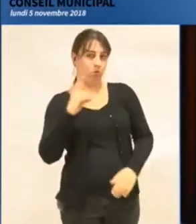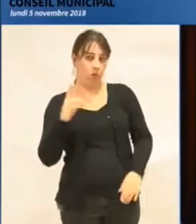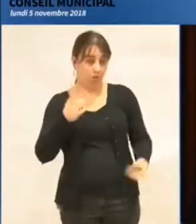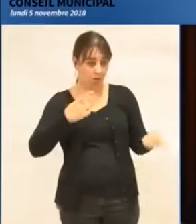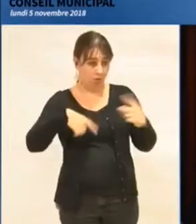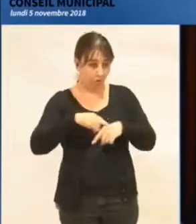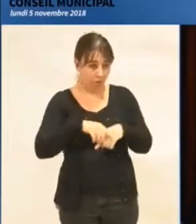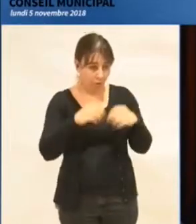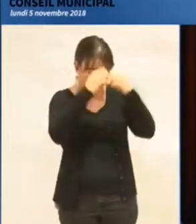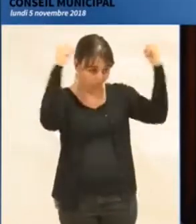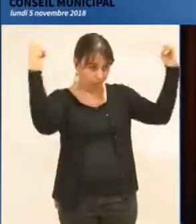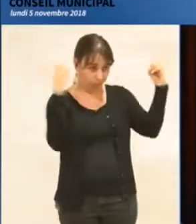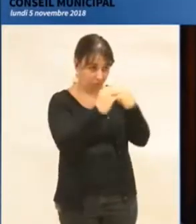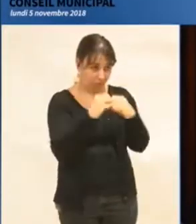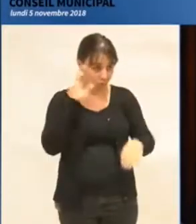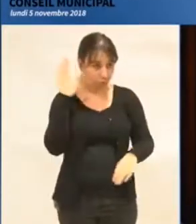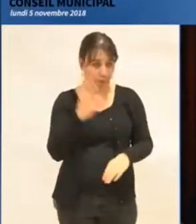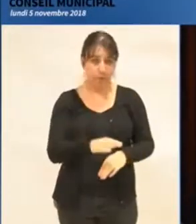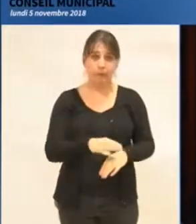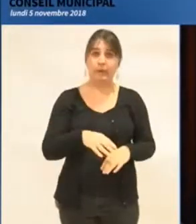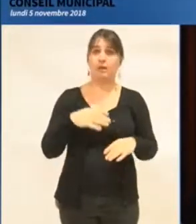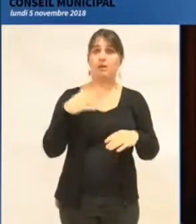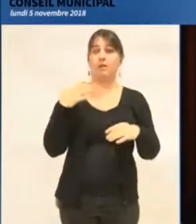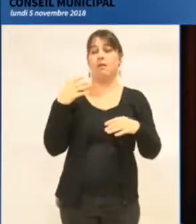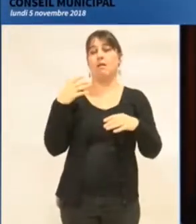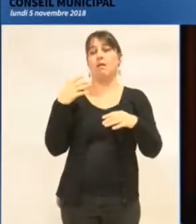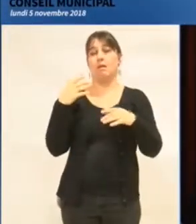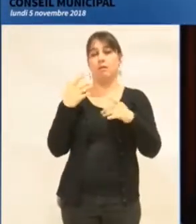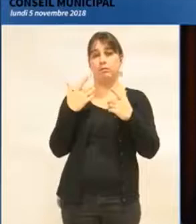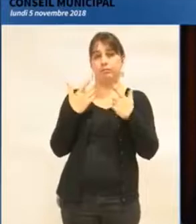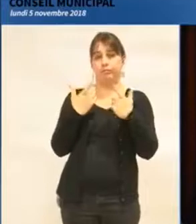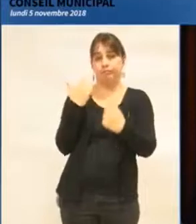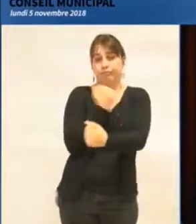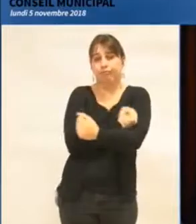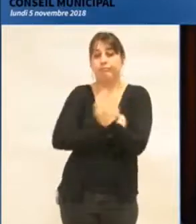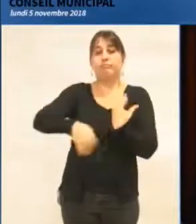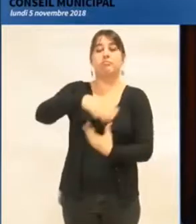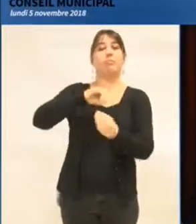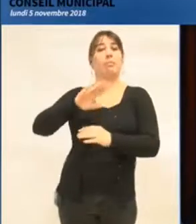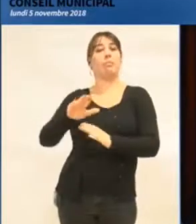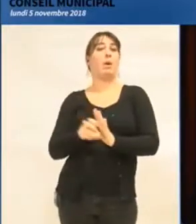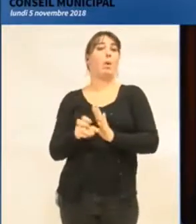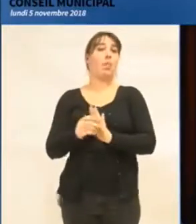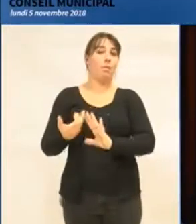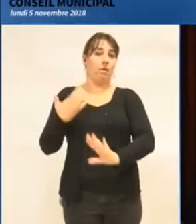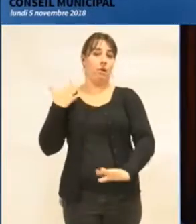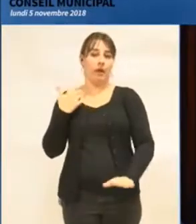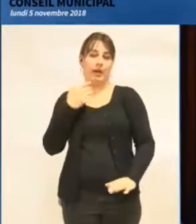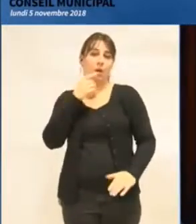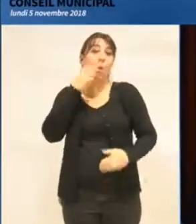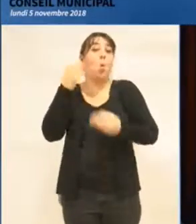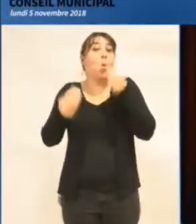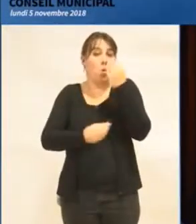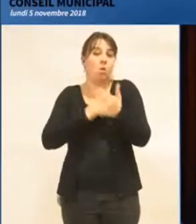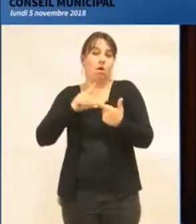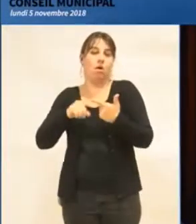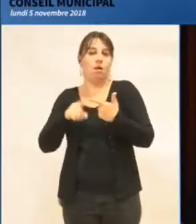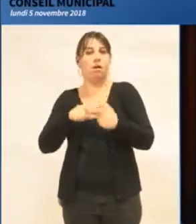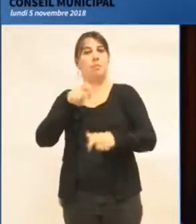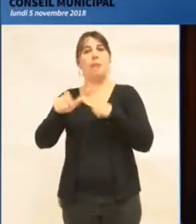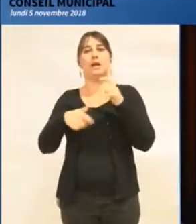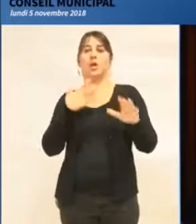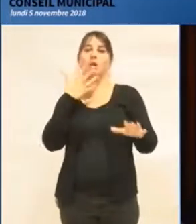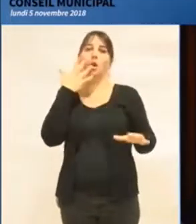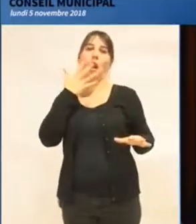ignares de l'histoire du banditisme grenoblois, au pire, et je penche plus pour cette solution, des démagogues en mal